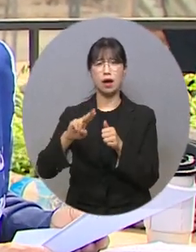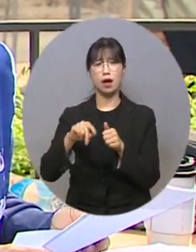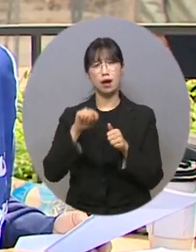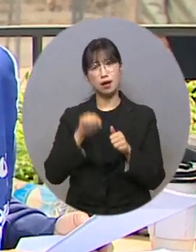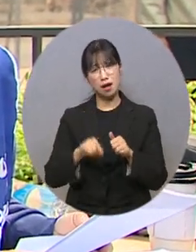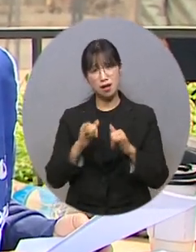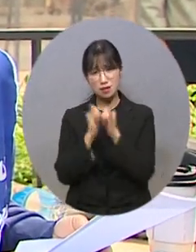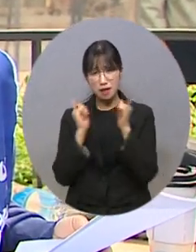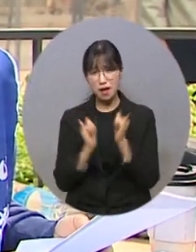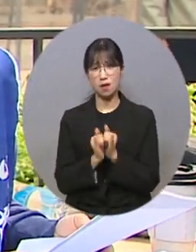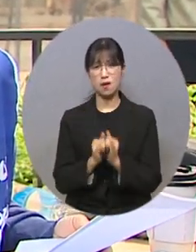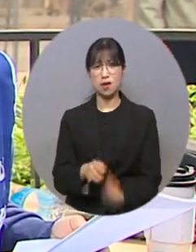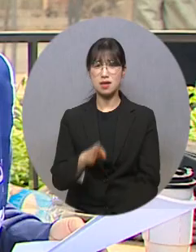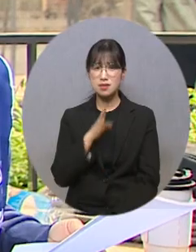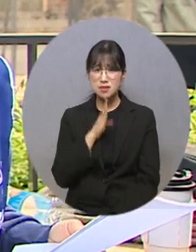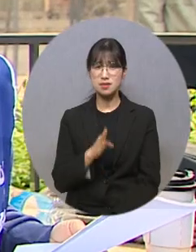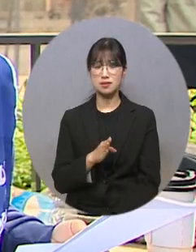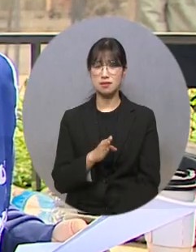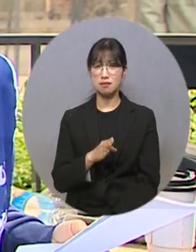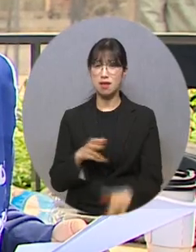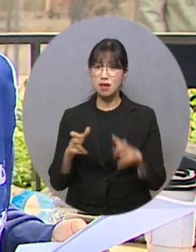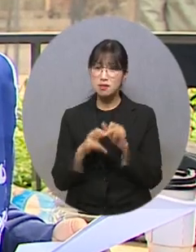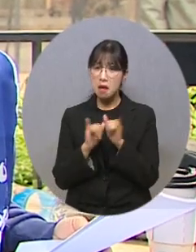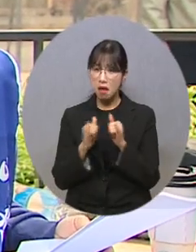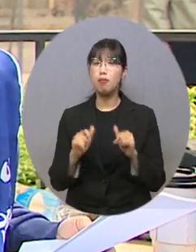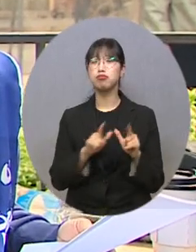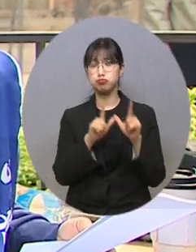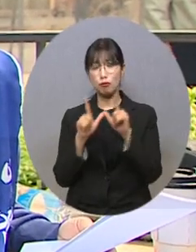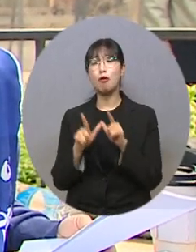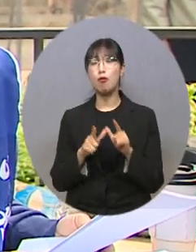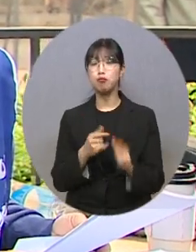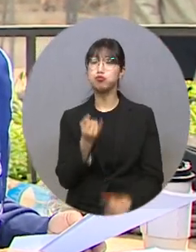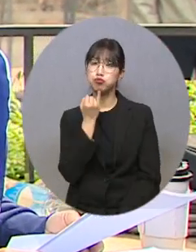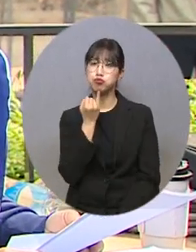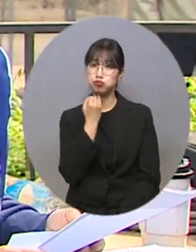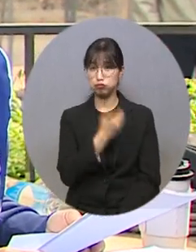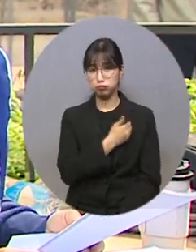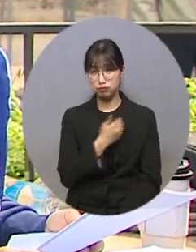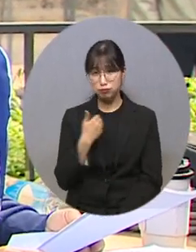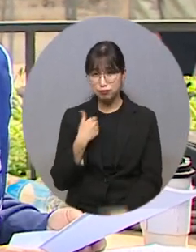사회가 정말 장애인이 살만한 세상입니까?